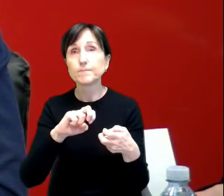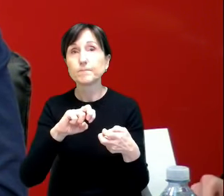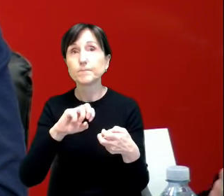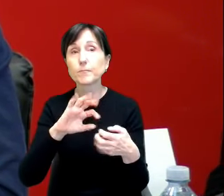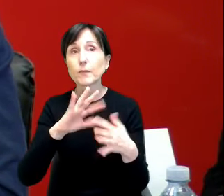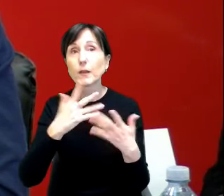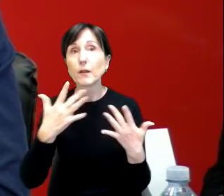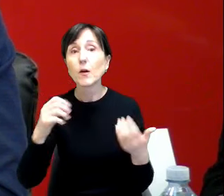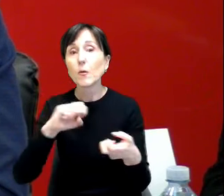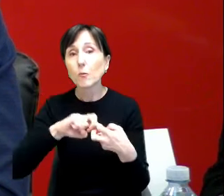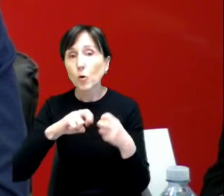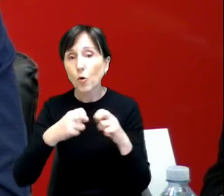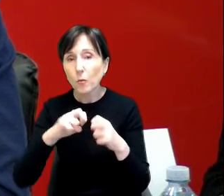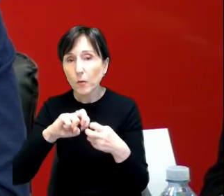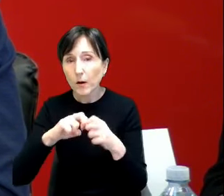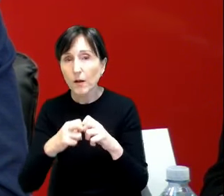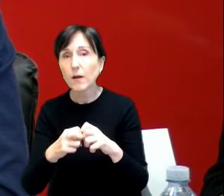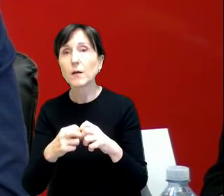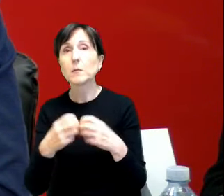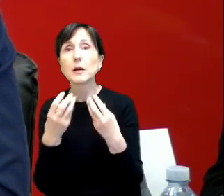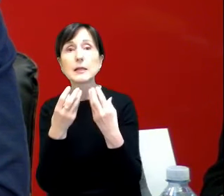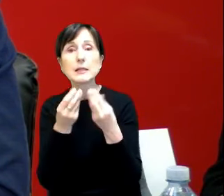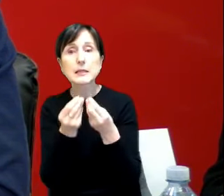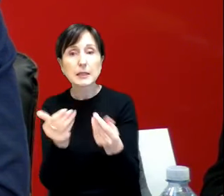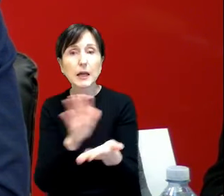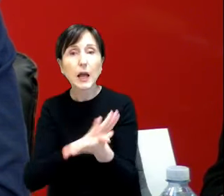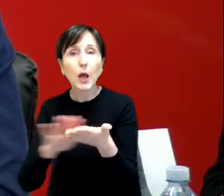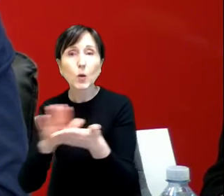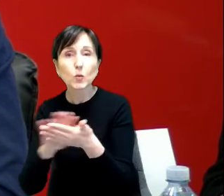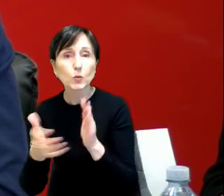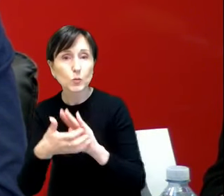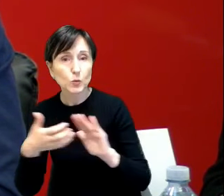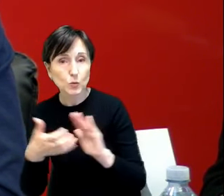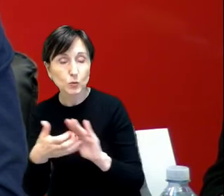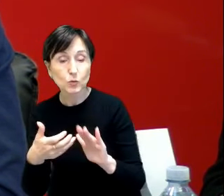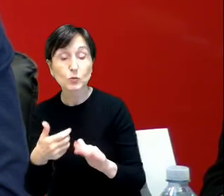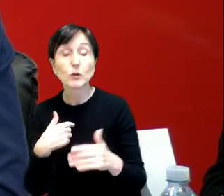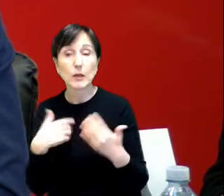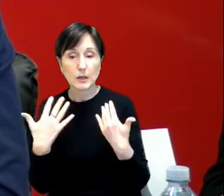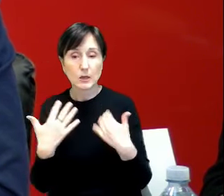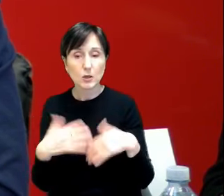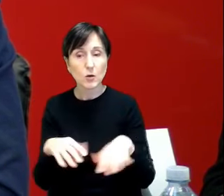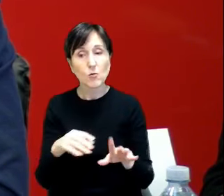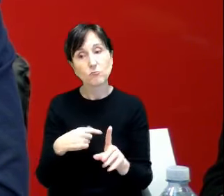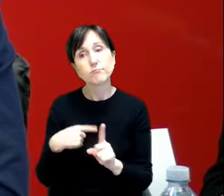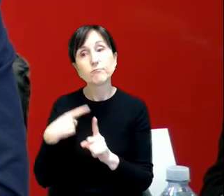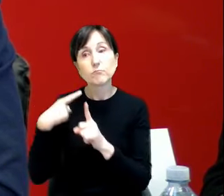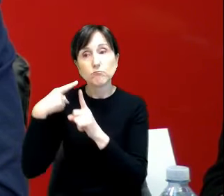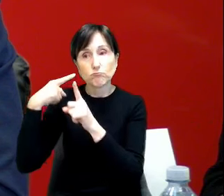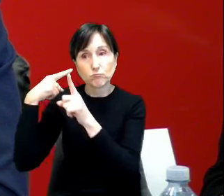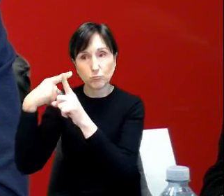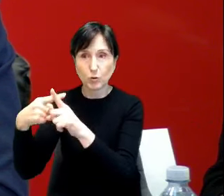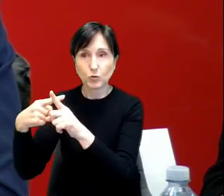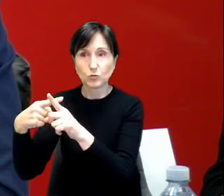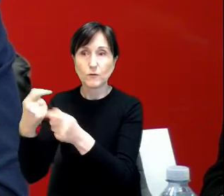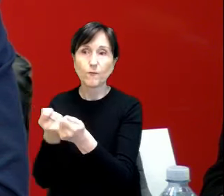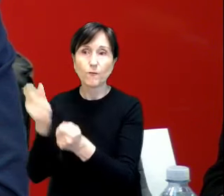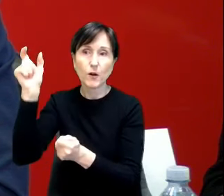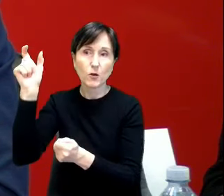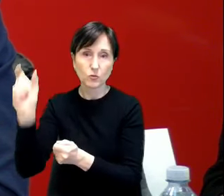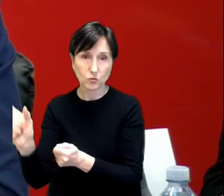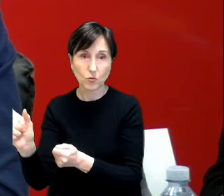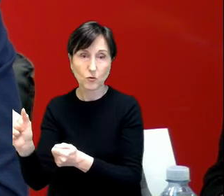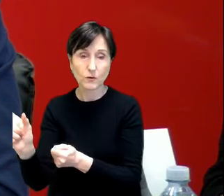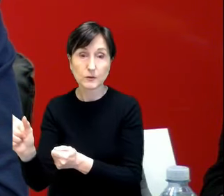a šioj vietoje dedu pakankamai didelį pliusą esamam vadovui sakau darsi jeigu